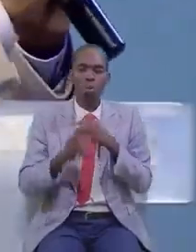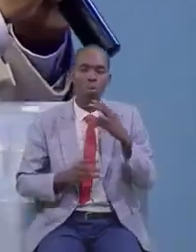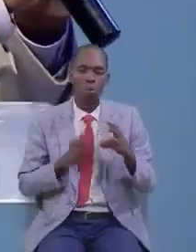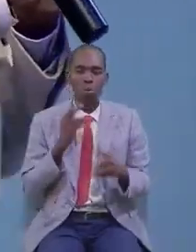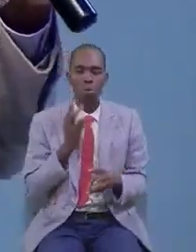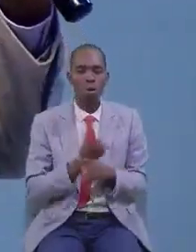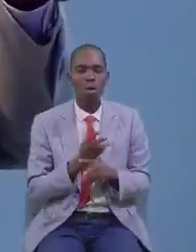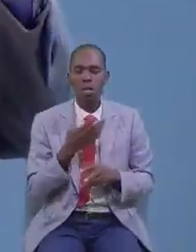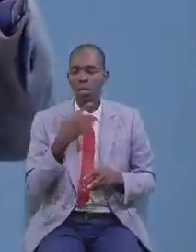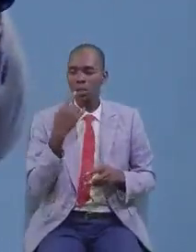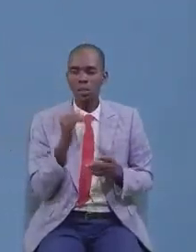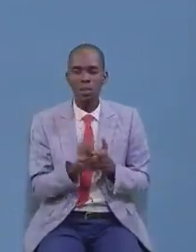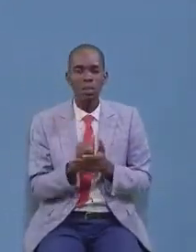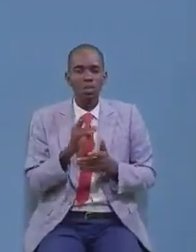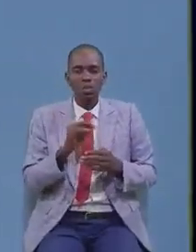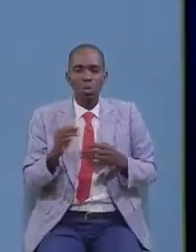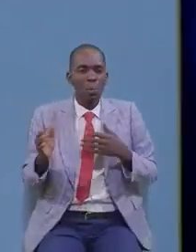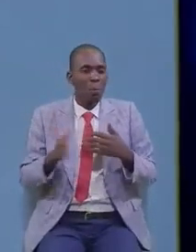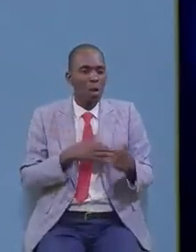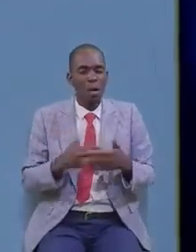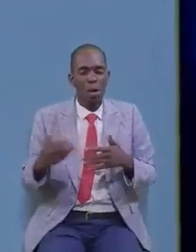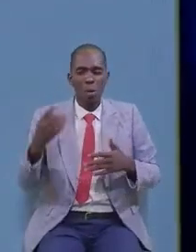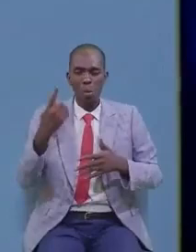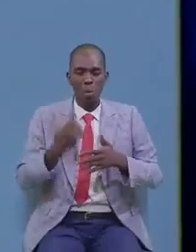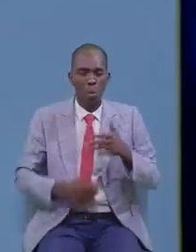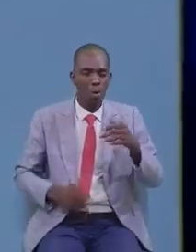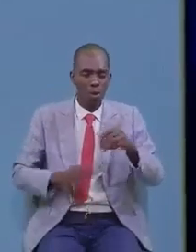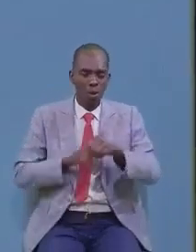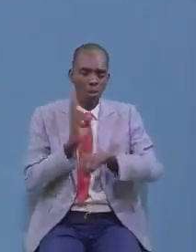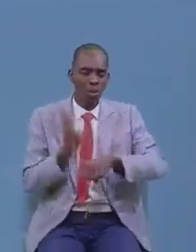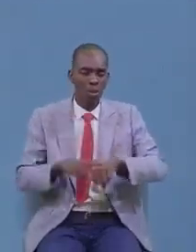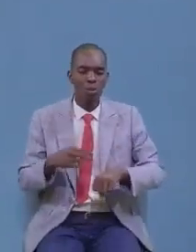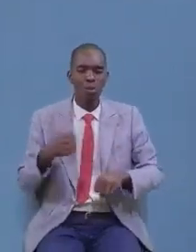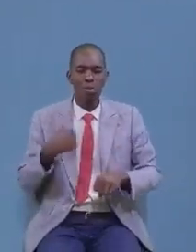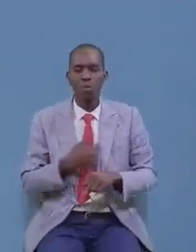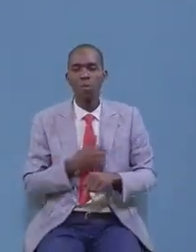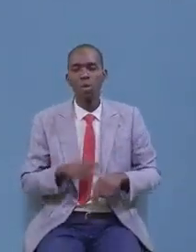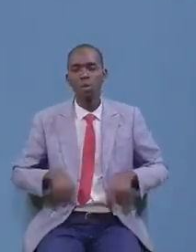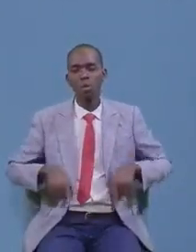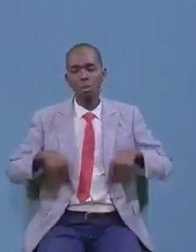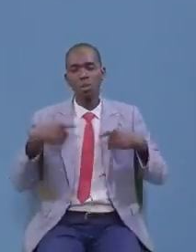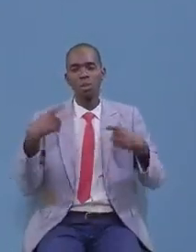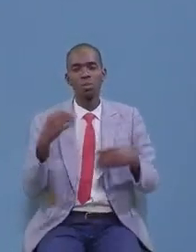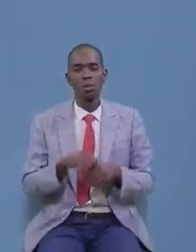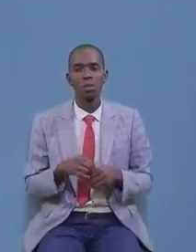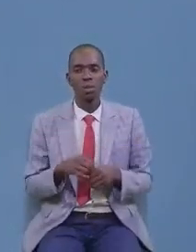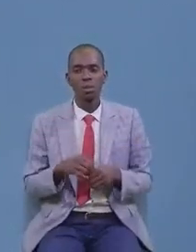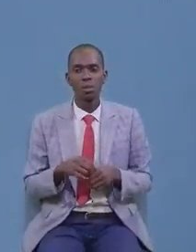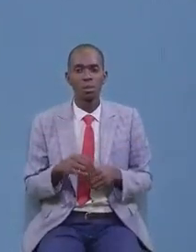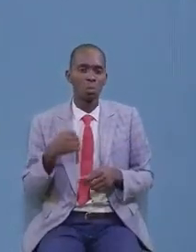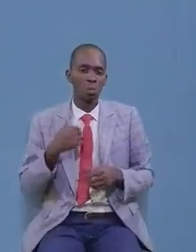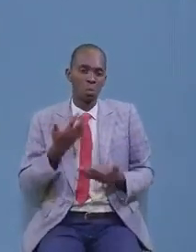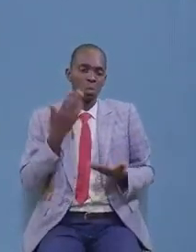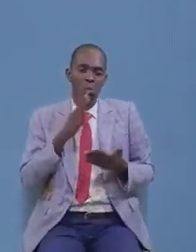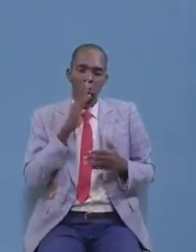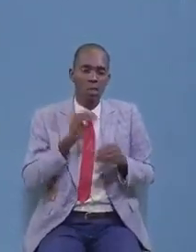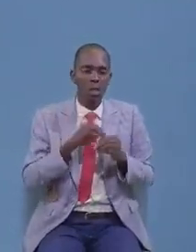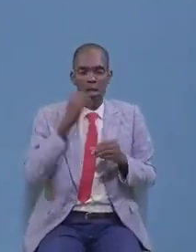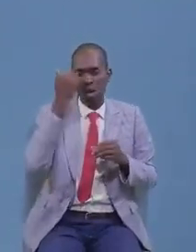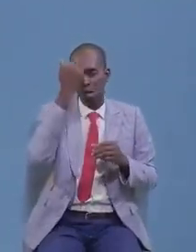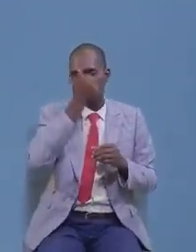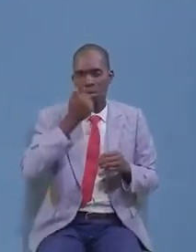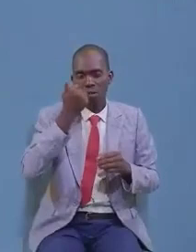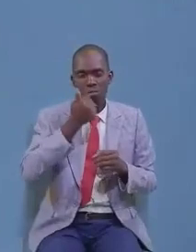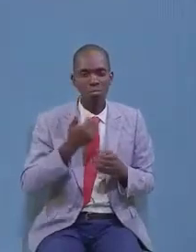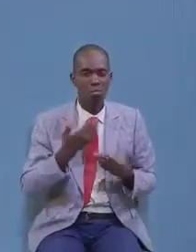no matter what nation we live in. దేశములు ఏ విధంగా జీవిస్తున్నప్పటికీ, we live in Africa, ఆఫ్రికాలో ఉన్నా,